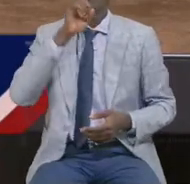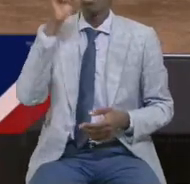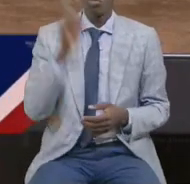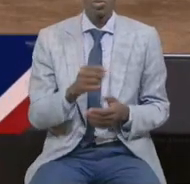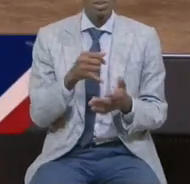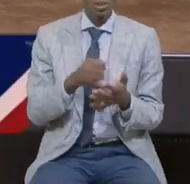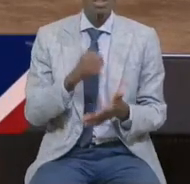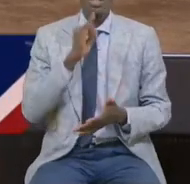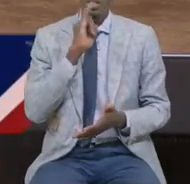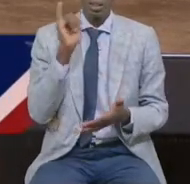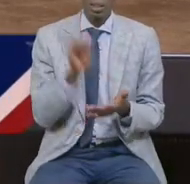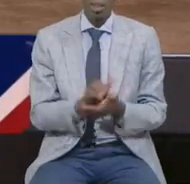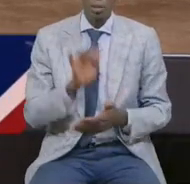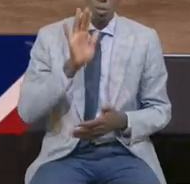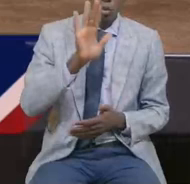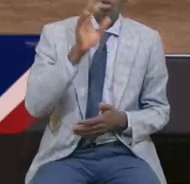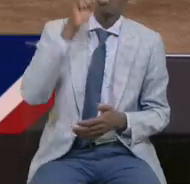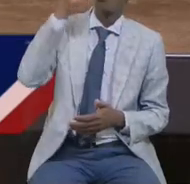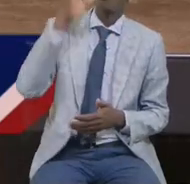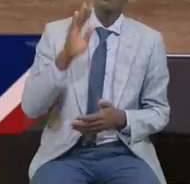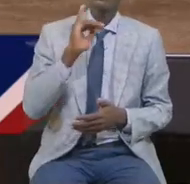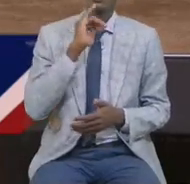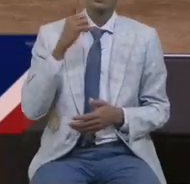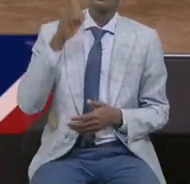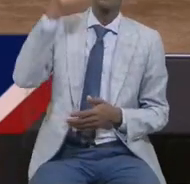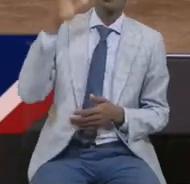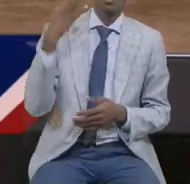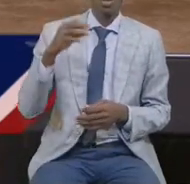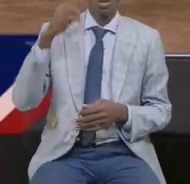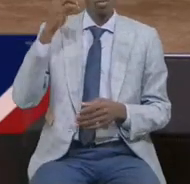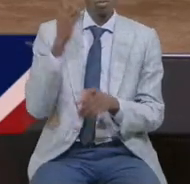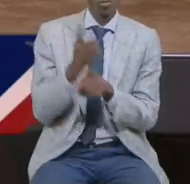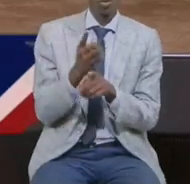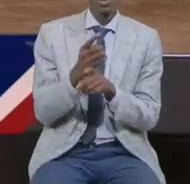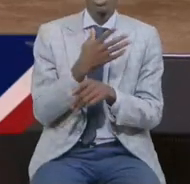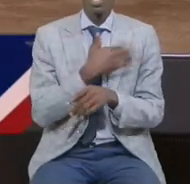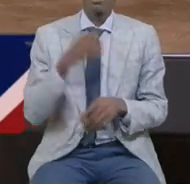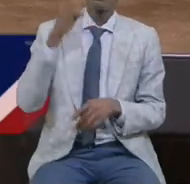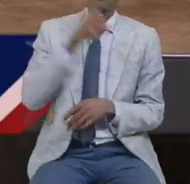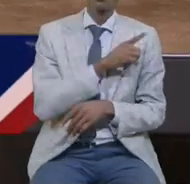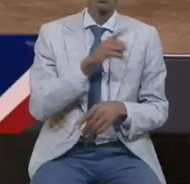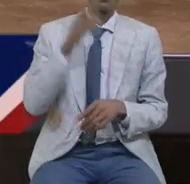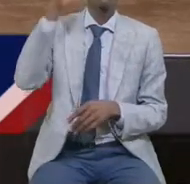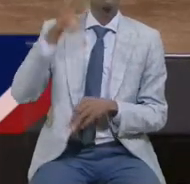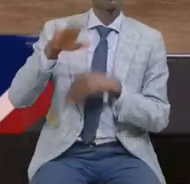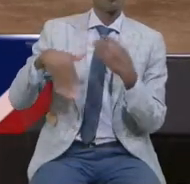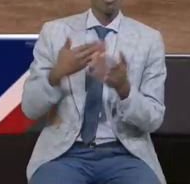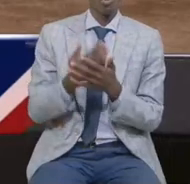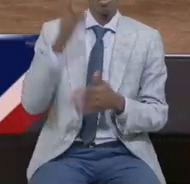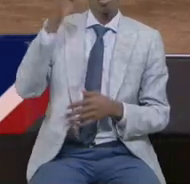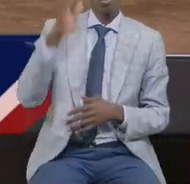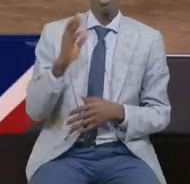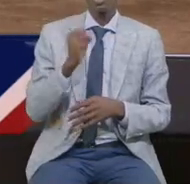vérité, votre Dieu est le Dieu des dieux et le Seigneur des seigneurs, et il révèle les